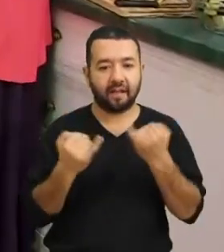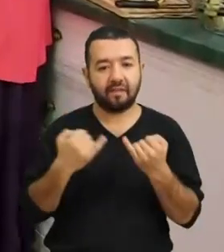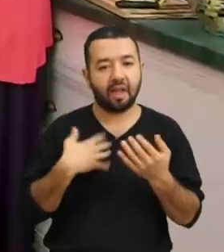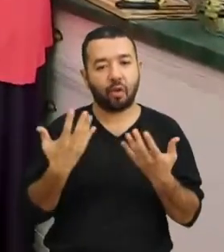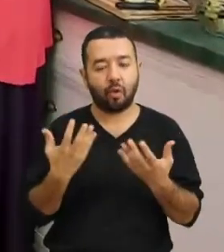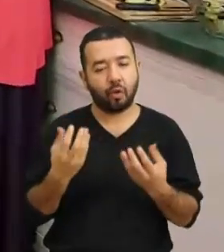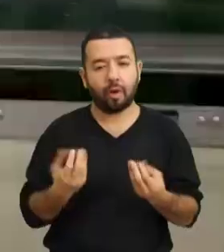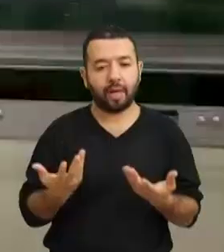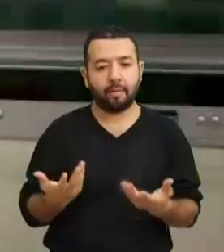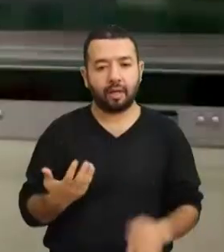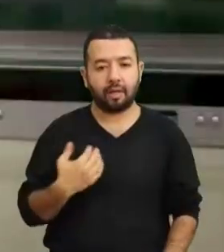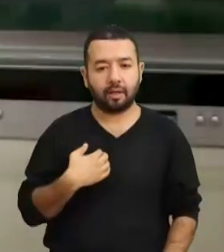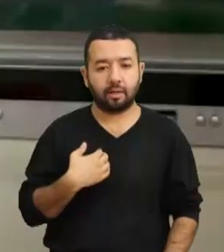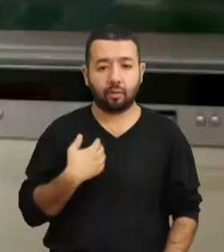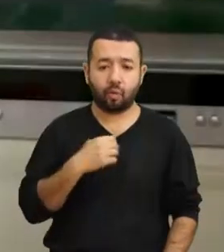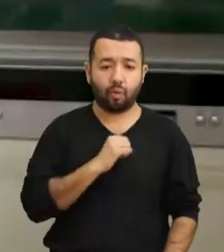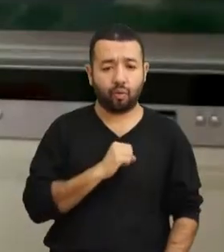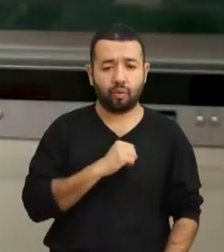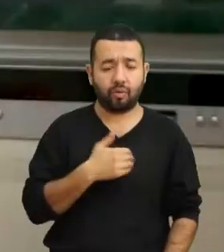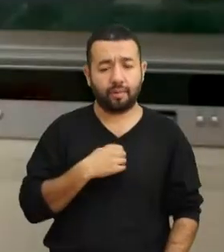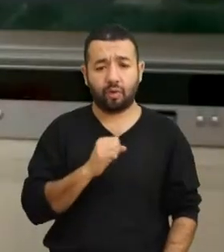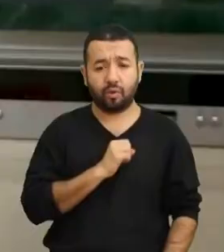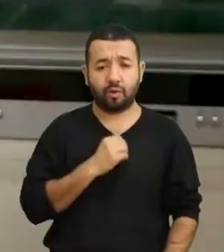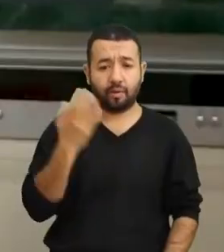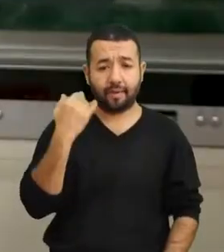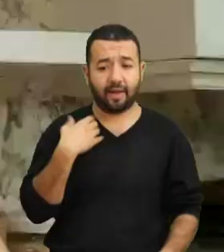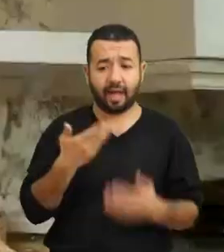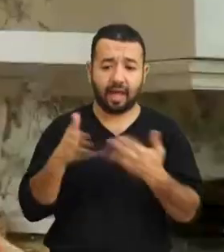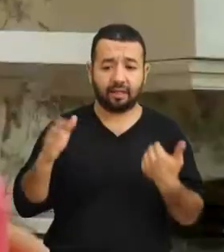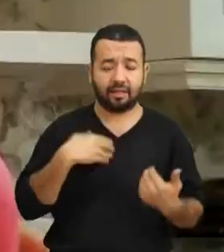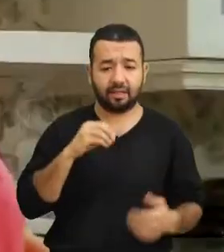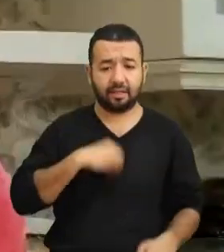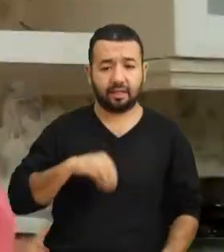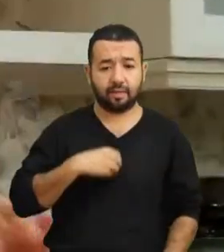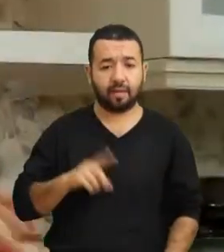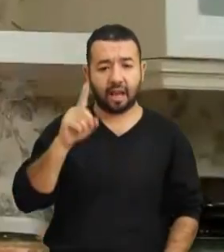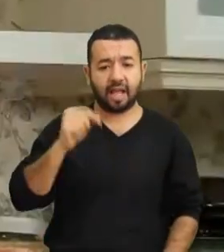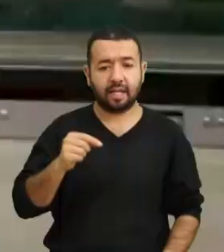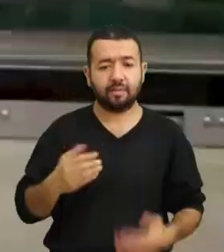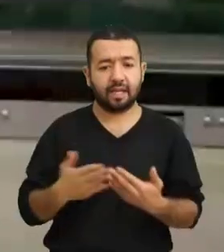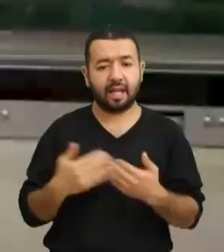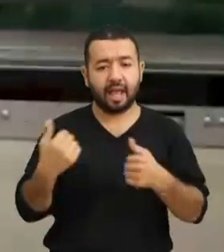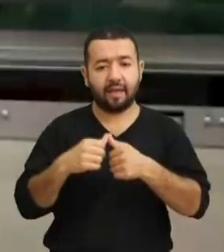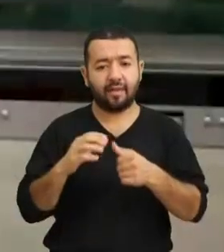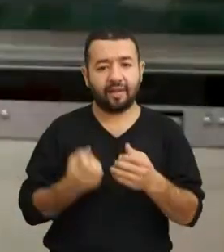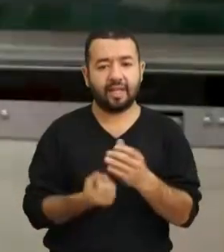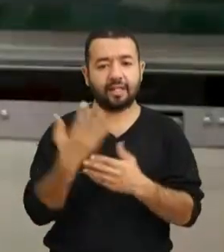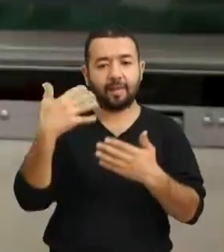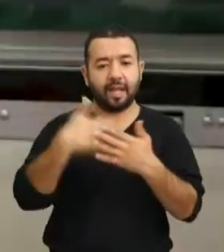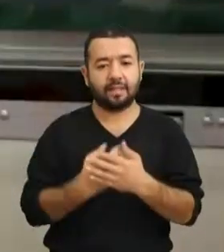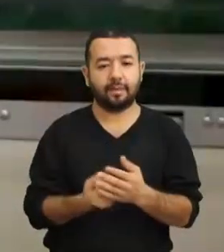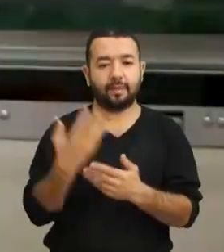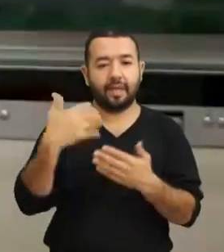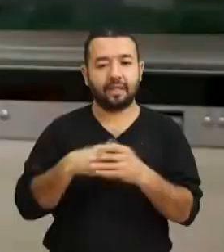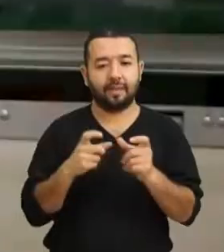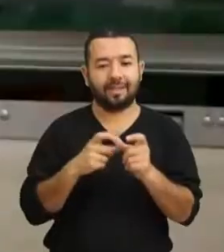ya. Anam nasıl korkuyordum ayrılacaklar diye. Allah'tan şimdi evleniyorlar. Sabah akşam ben artık